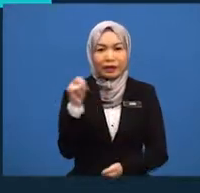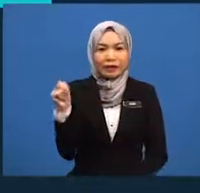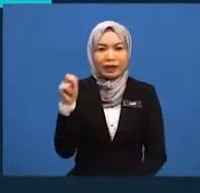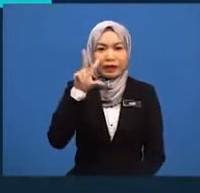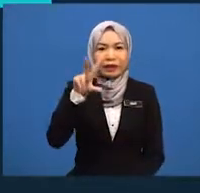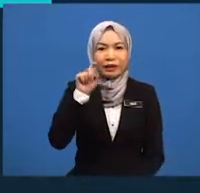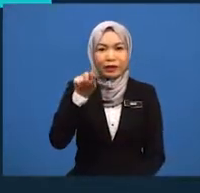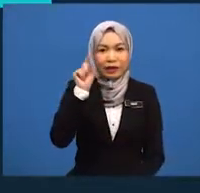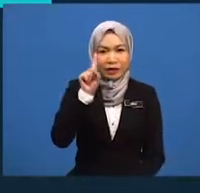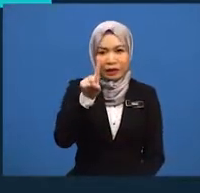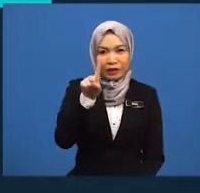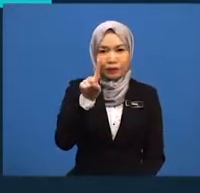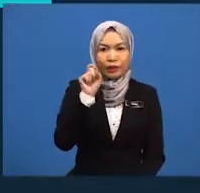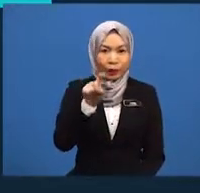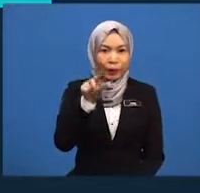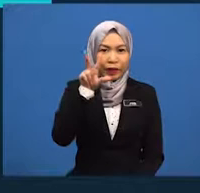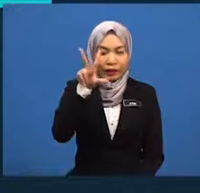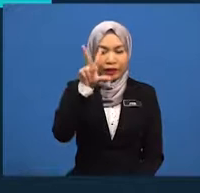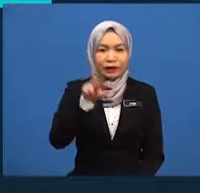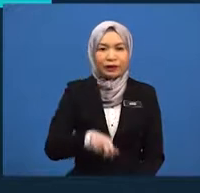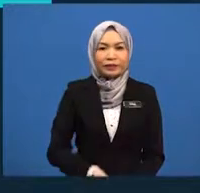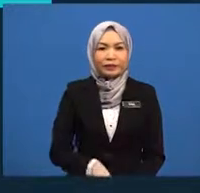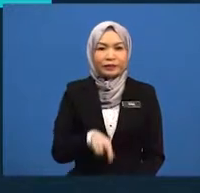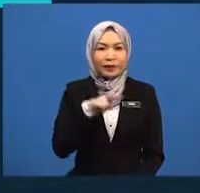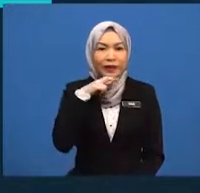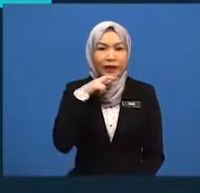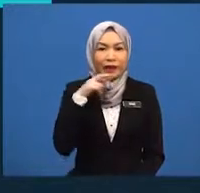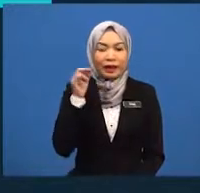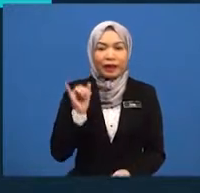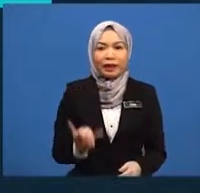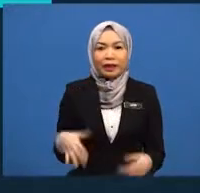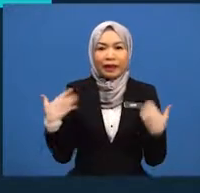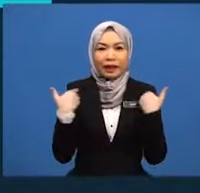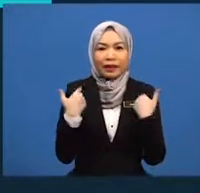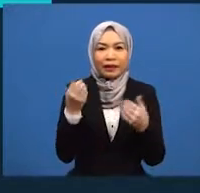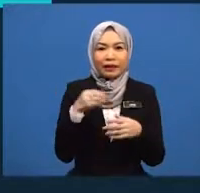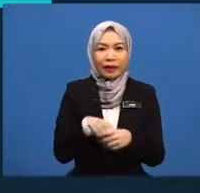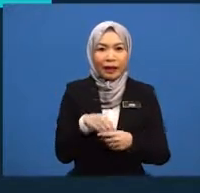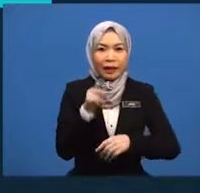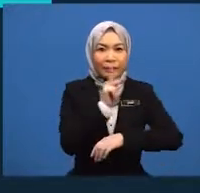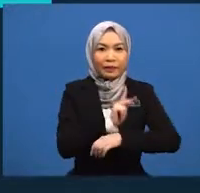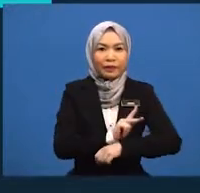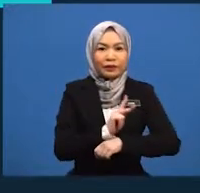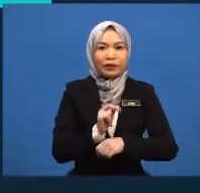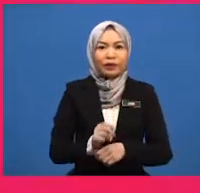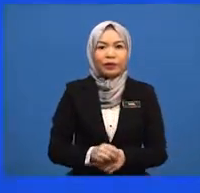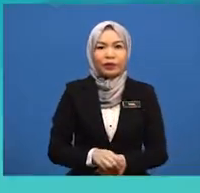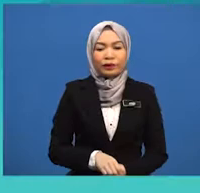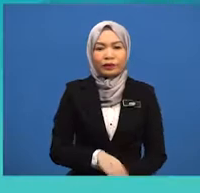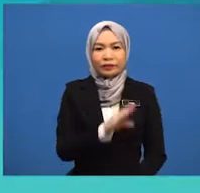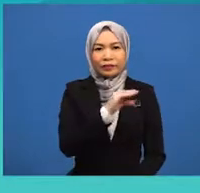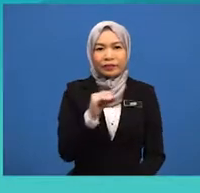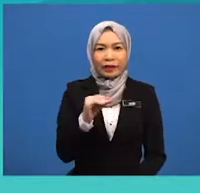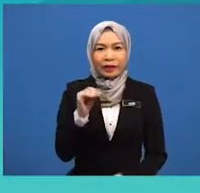3.1.3 iaitu pengesanan ralat yang terdapat dalam sudu kod dan carta alir.